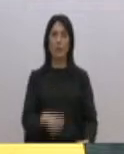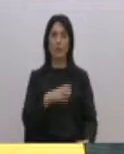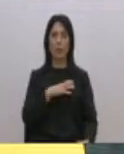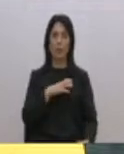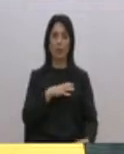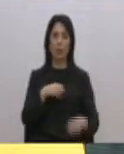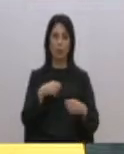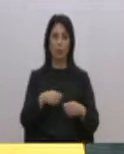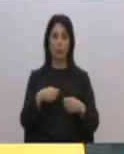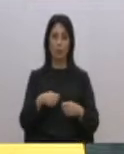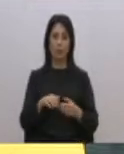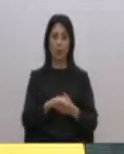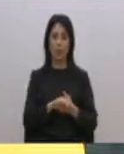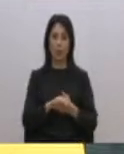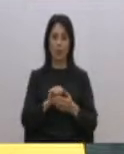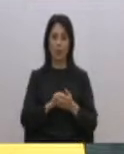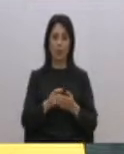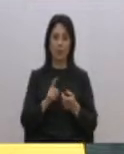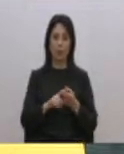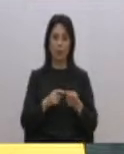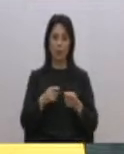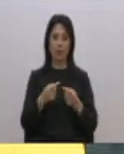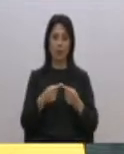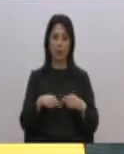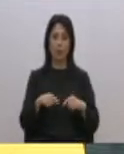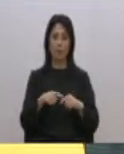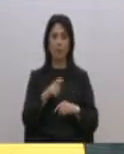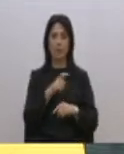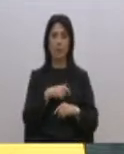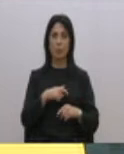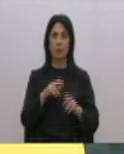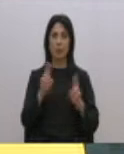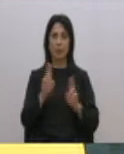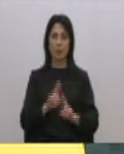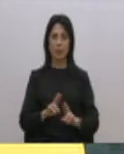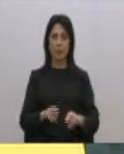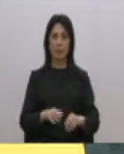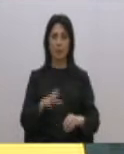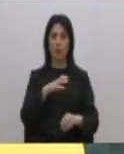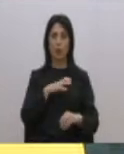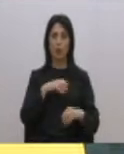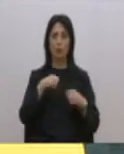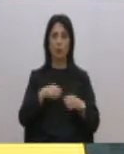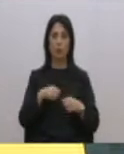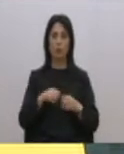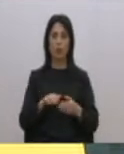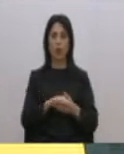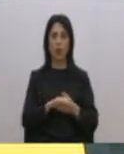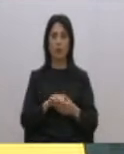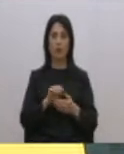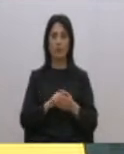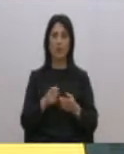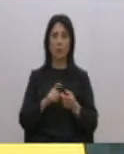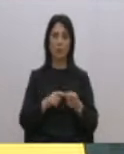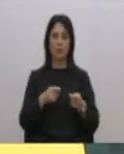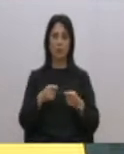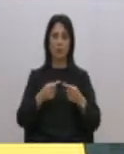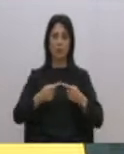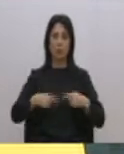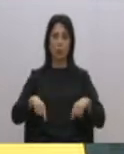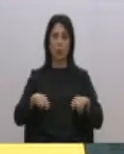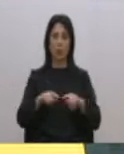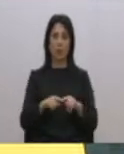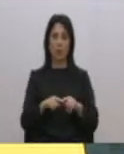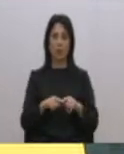ქონებრივი უფლებების კოლექტიურ საფუძველზე მართველი ორგანიზაციის წევრობის წესები, ქონებრივი უფლებების კოლექტიურ საფუძველზე მართველი